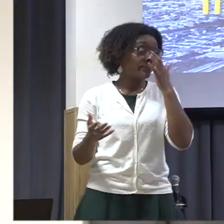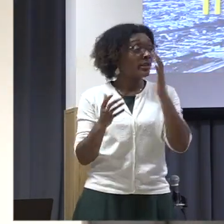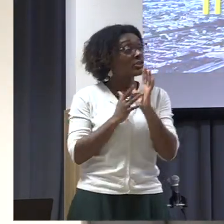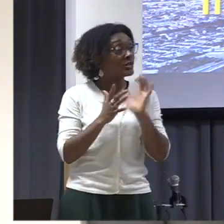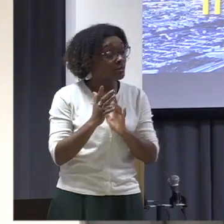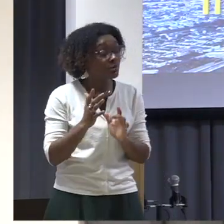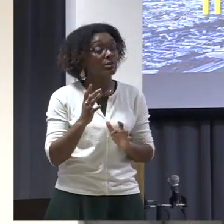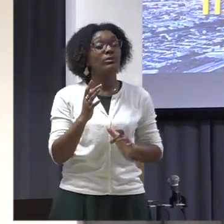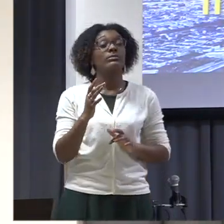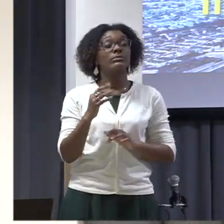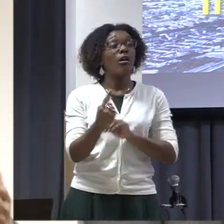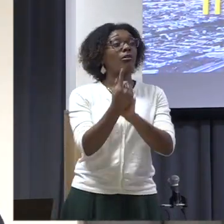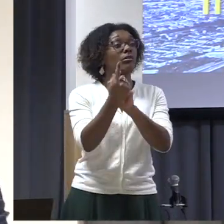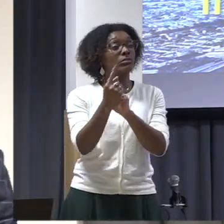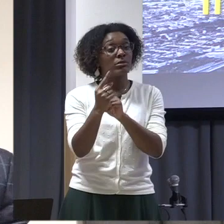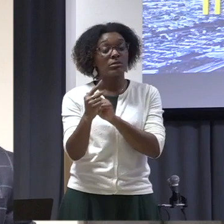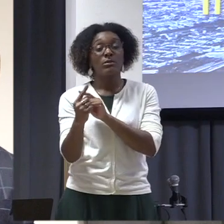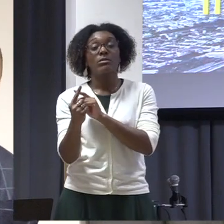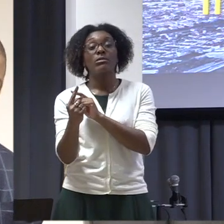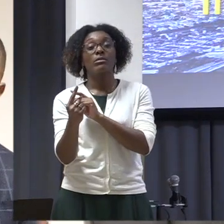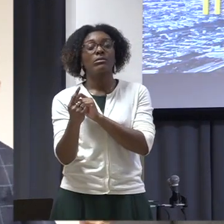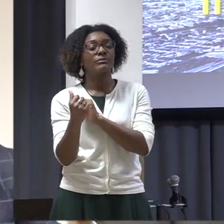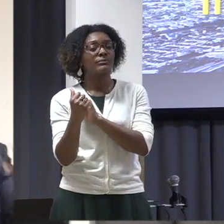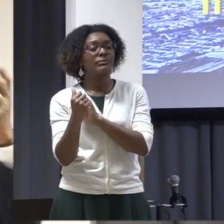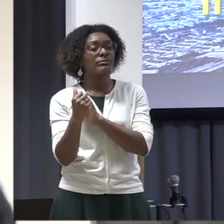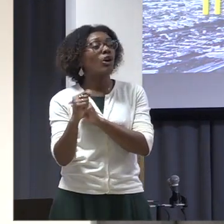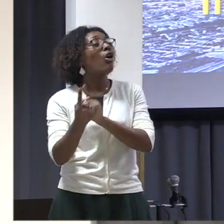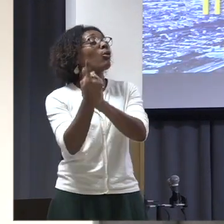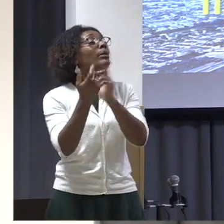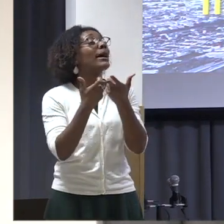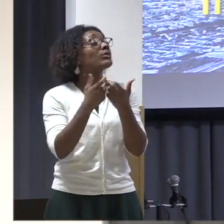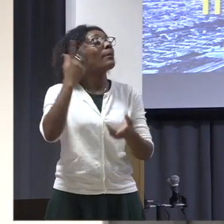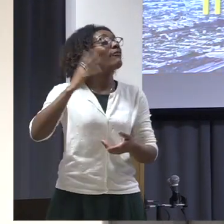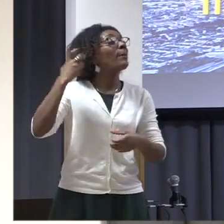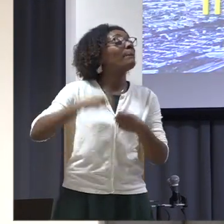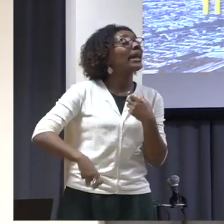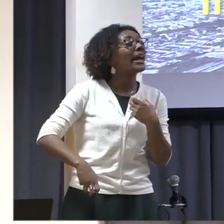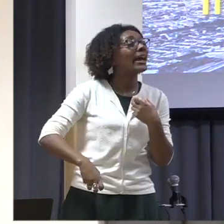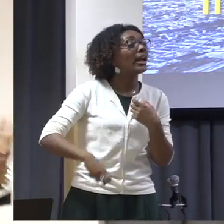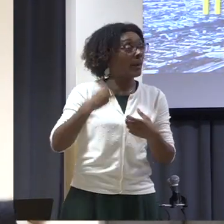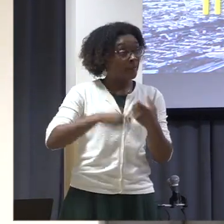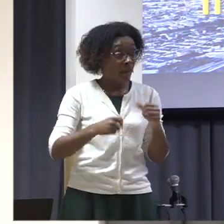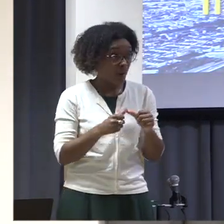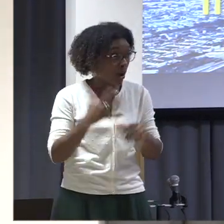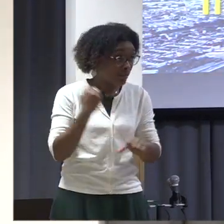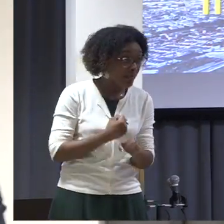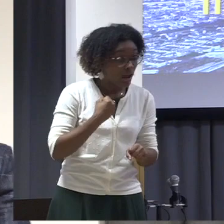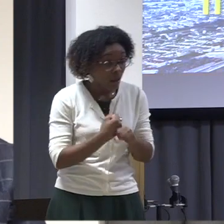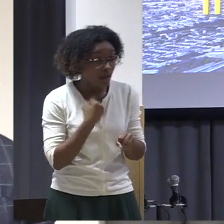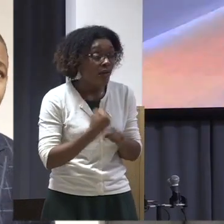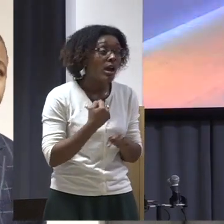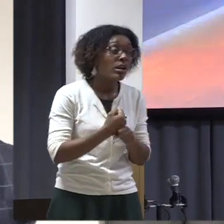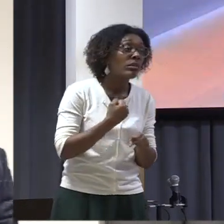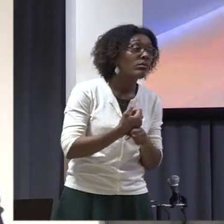hommes chacun vaquait à ses occupations la bulle a dit lorsqu'il a trouvé pierre il l'a trouvé en train de travailler pierre et est